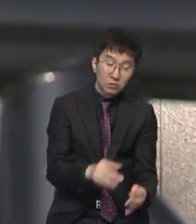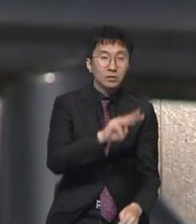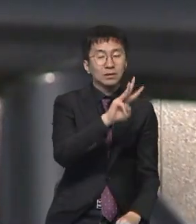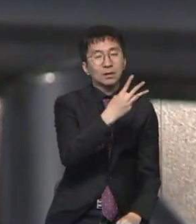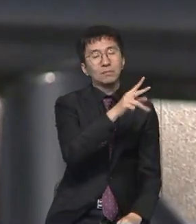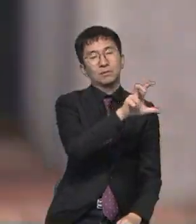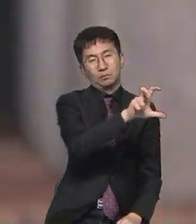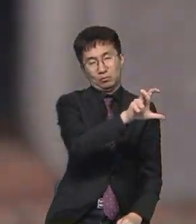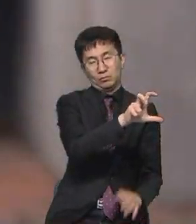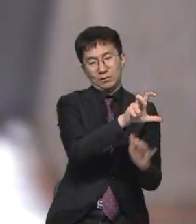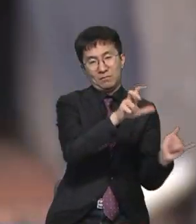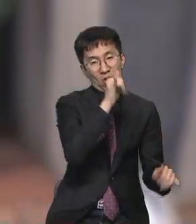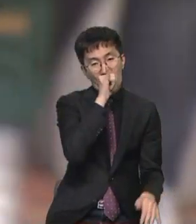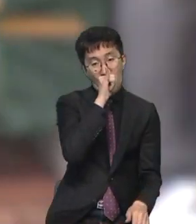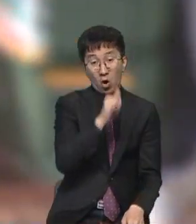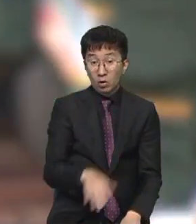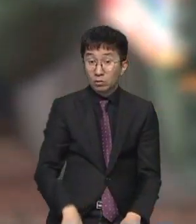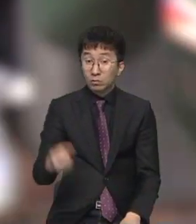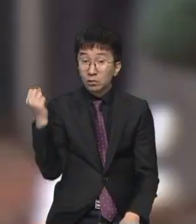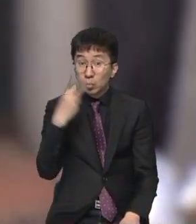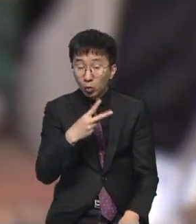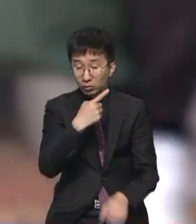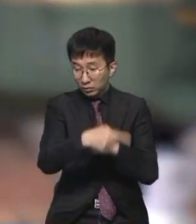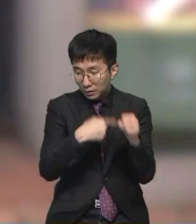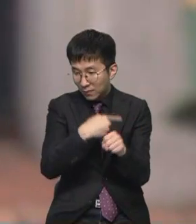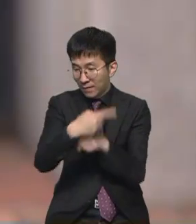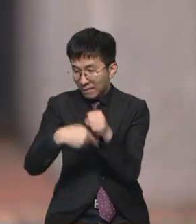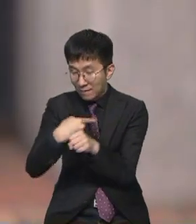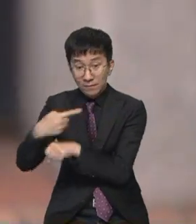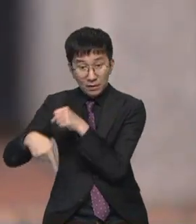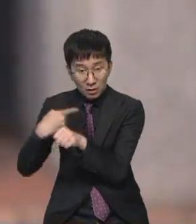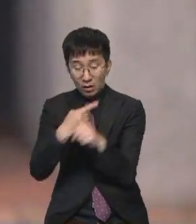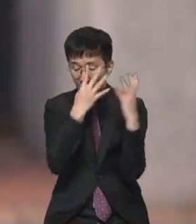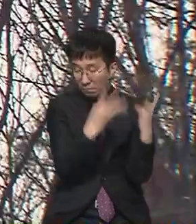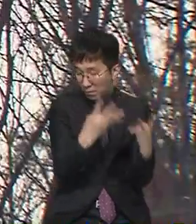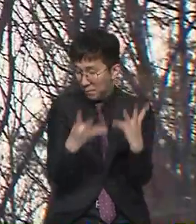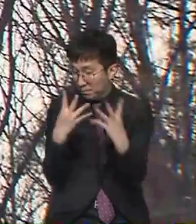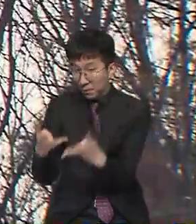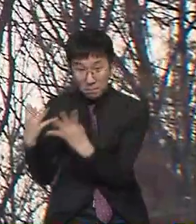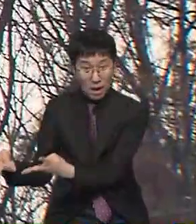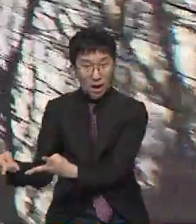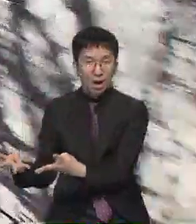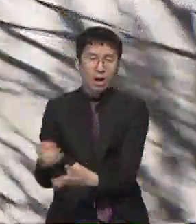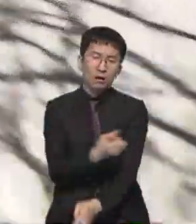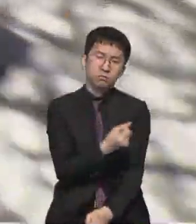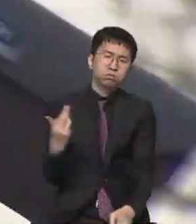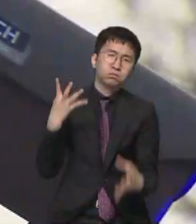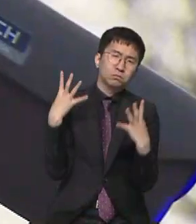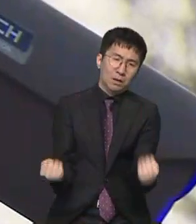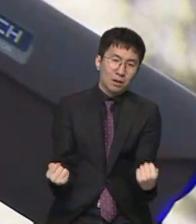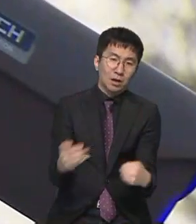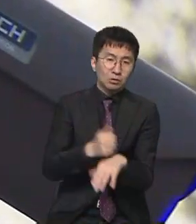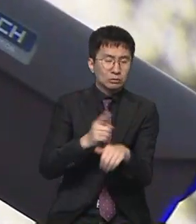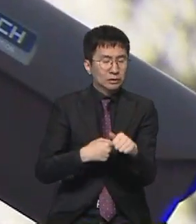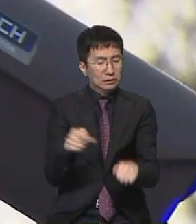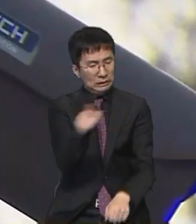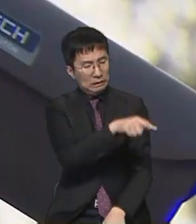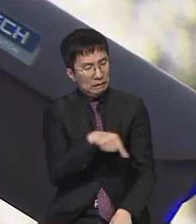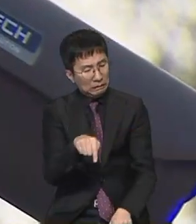매년 약 60명씩 더 세상에 나올 고위험 성범죄자로부터 국민을 보호하기 위한 조치란 게 법무부